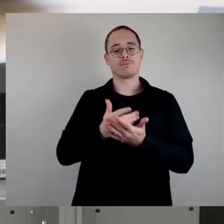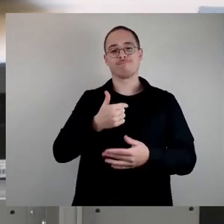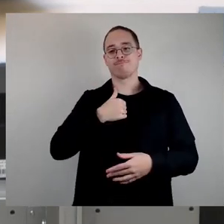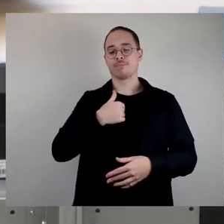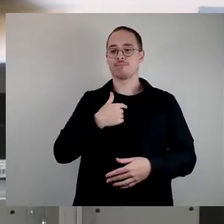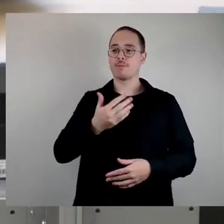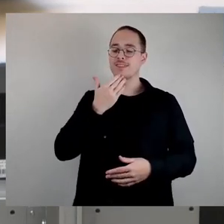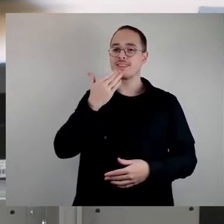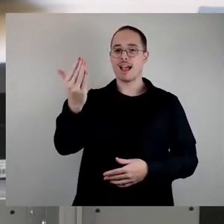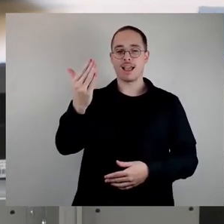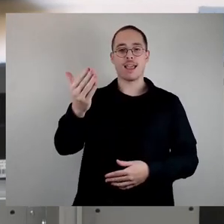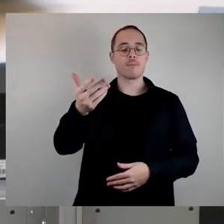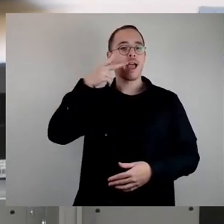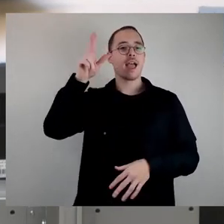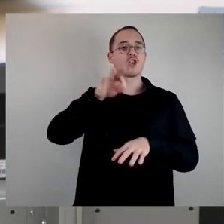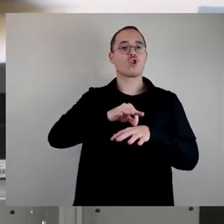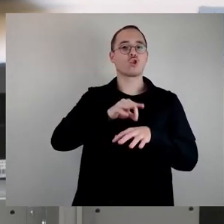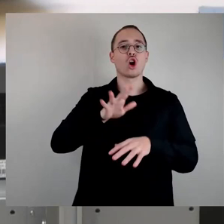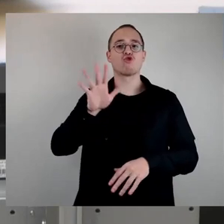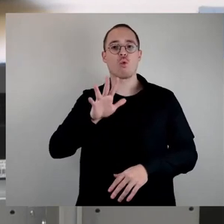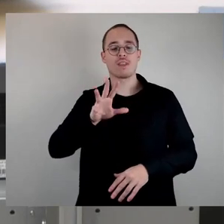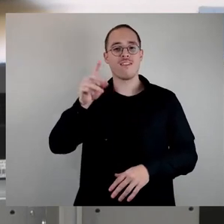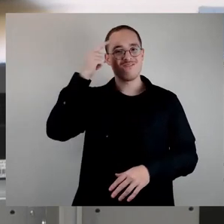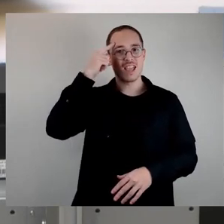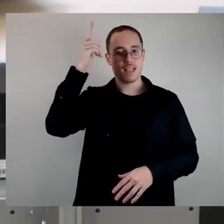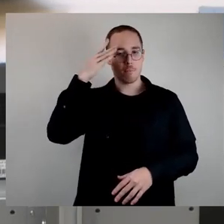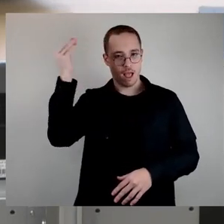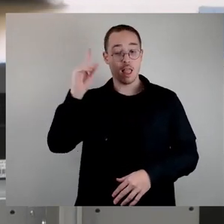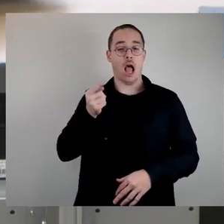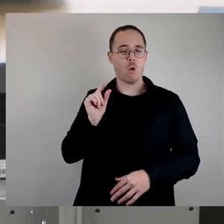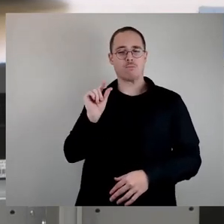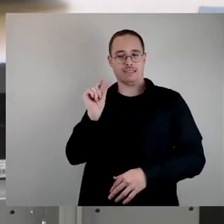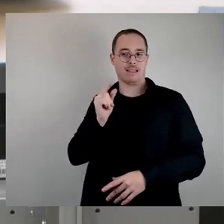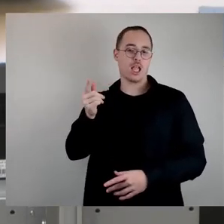richten, beiweise auch an die lieben Grünen, denn ihr habt mich